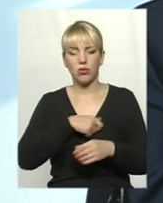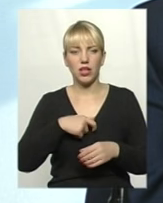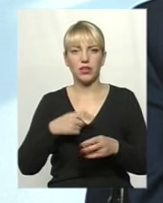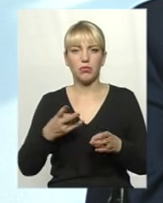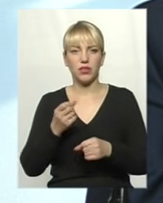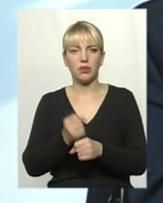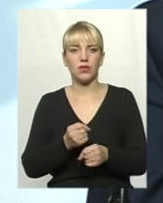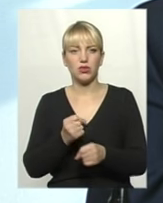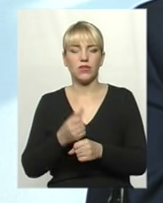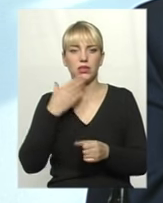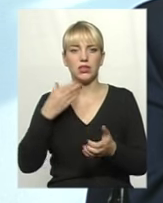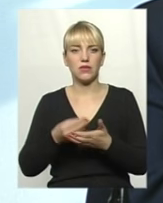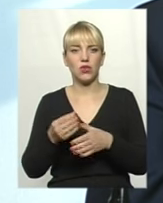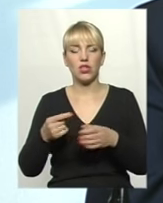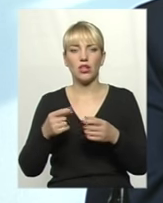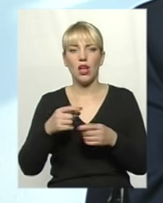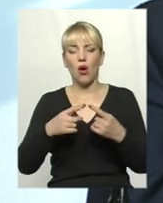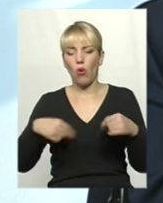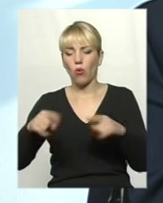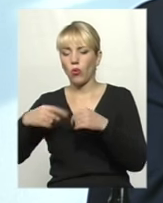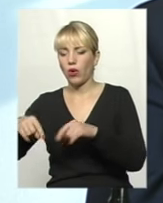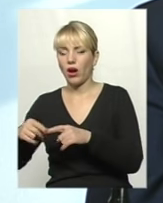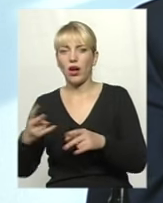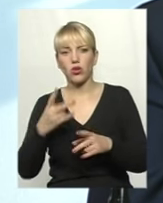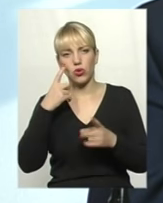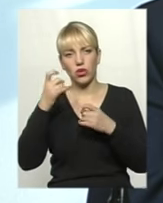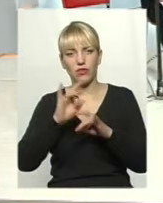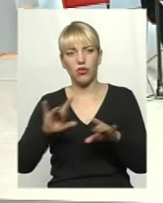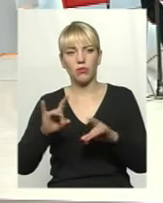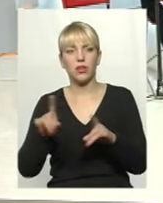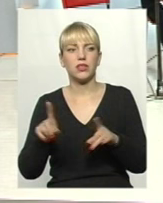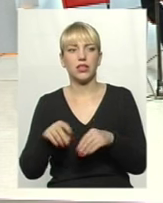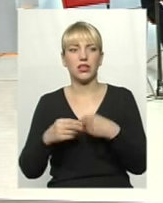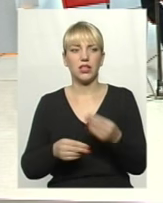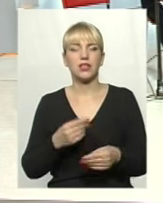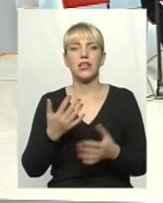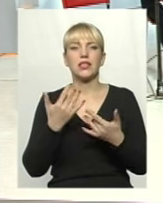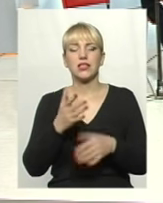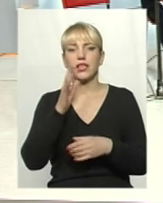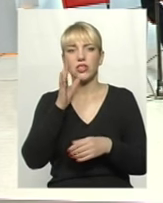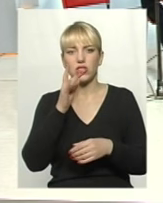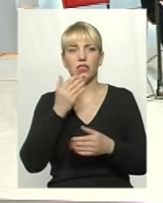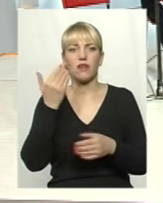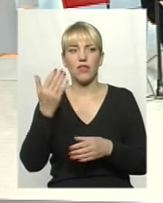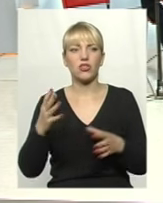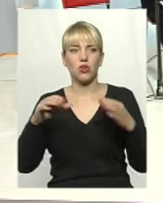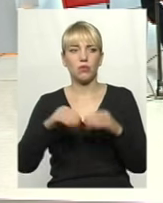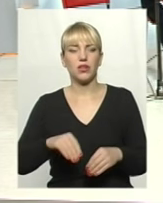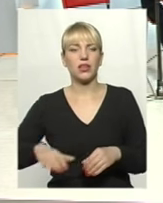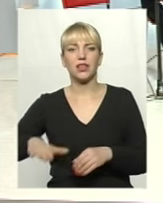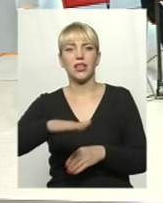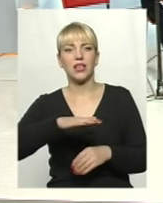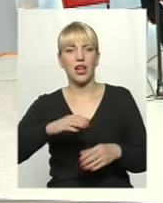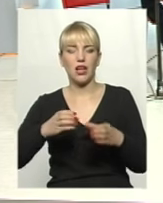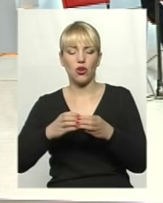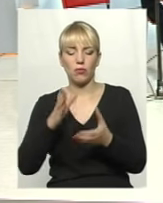працювати на своїх округах, доносити ту інформацію, яку розглядаються. Скільки часу, до речі, ваша об'єднана територіальна громада вже існує? Вже рік,